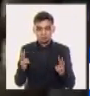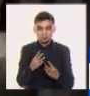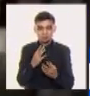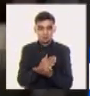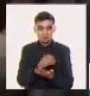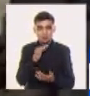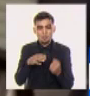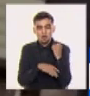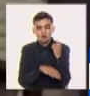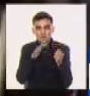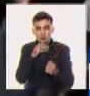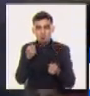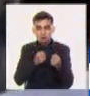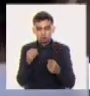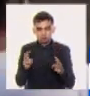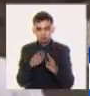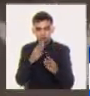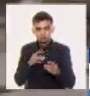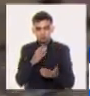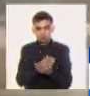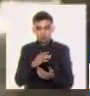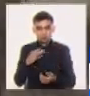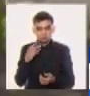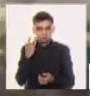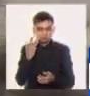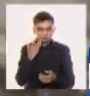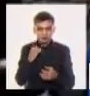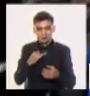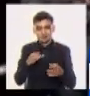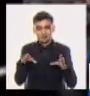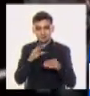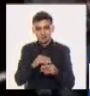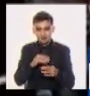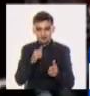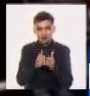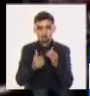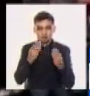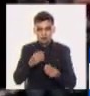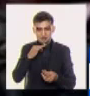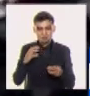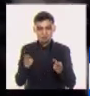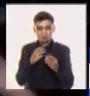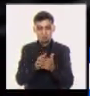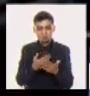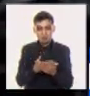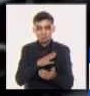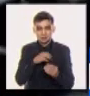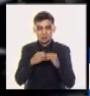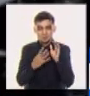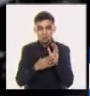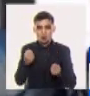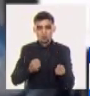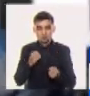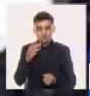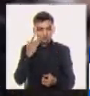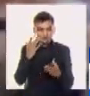В последнее время машины горят едва ли не каждый день. Всего практически дотла выгорели 19 авто. Каждый день